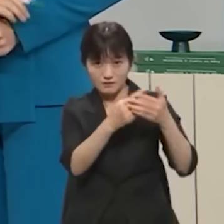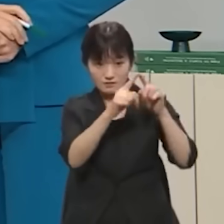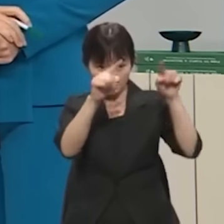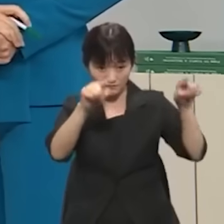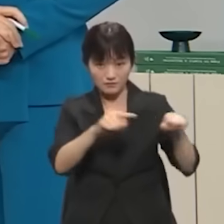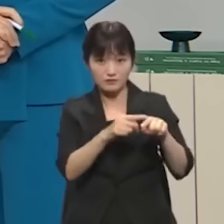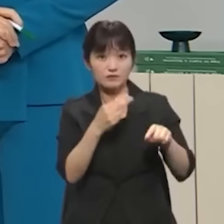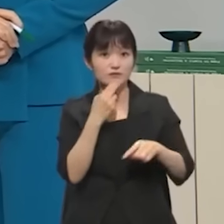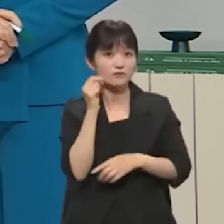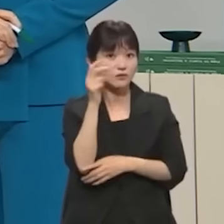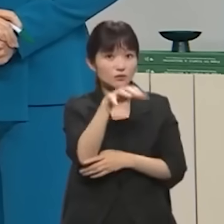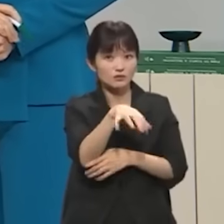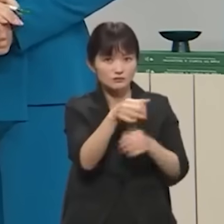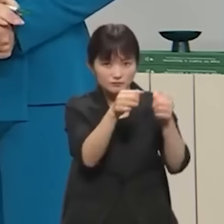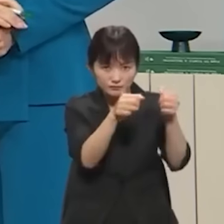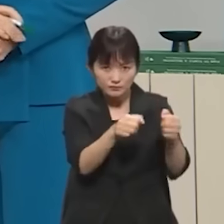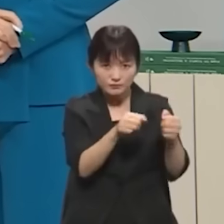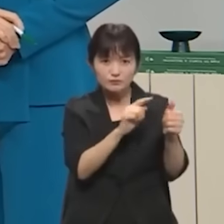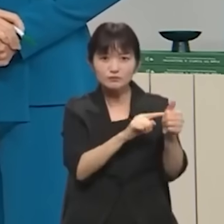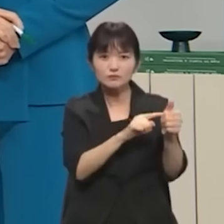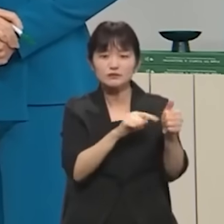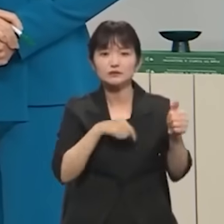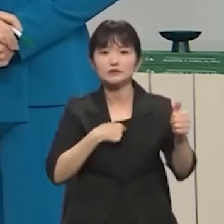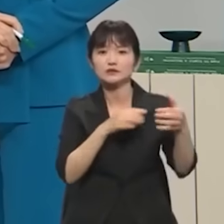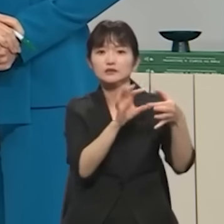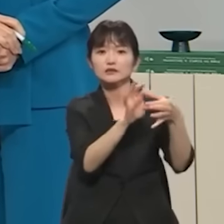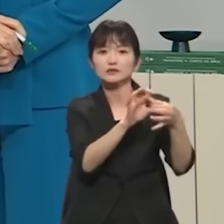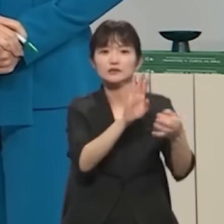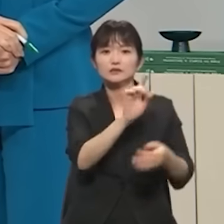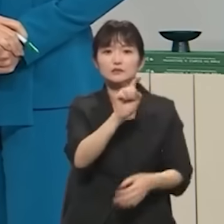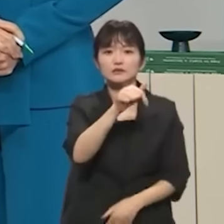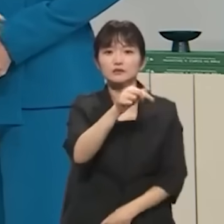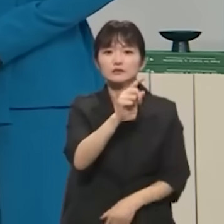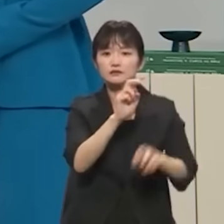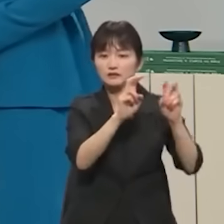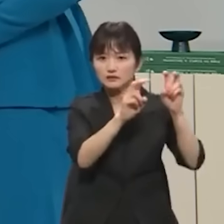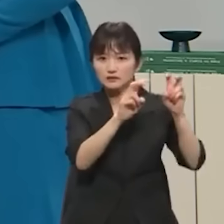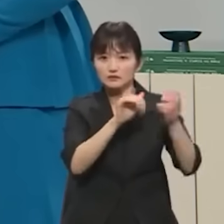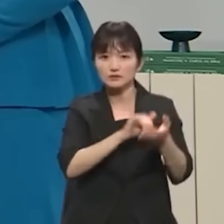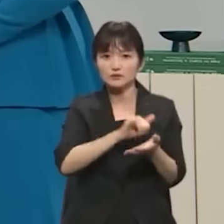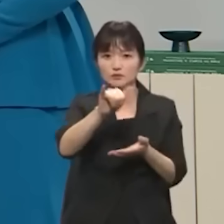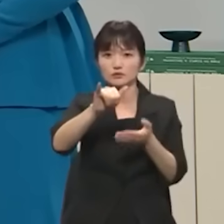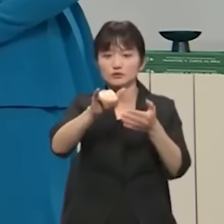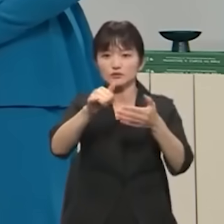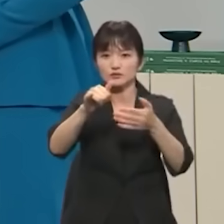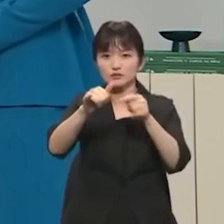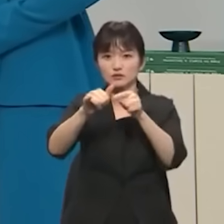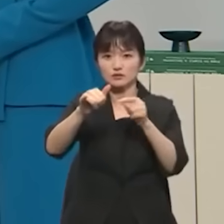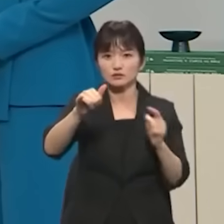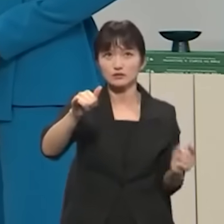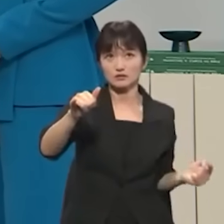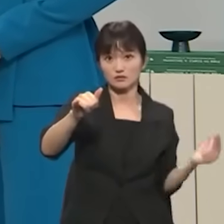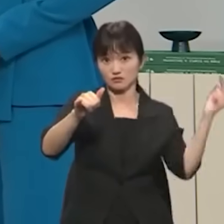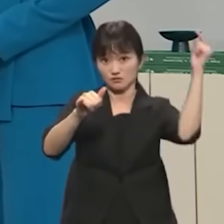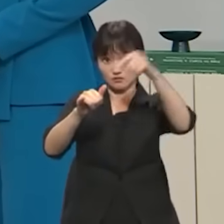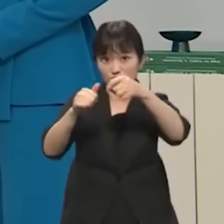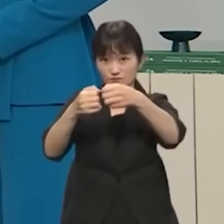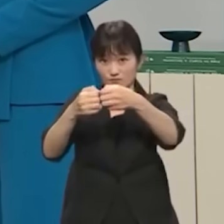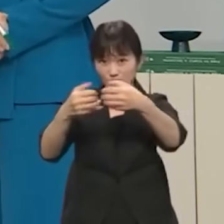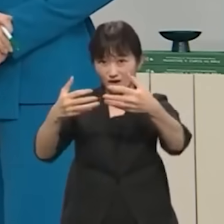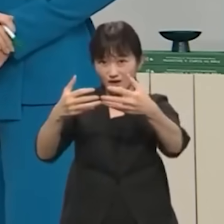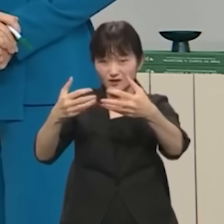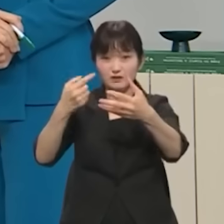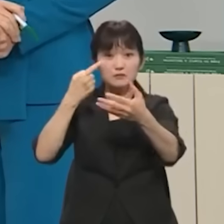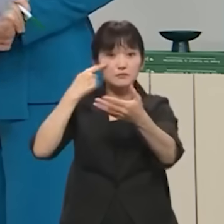머물렀다던 프리고진. 그가 속한 바그너 그룹은 항공기 잔해에서 방공미사일의 흔적이